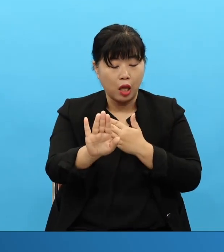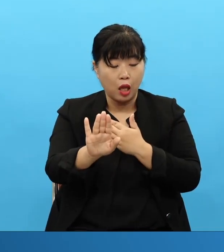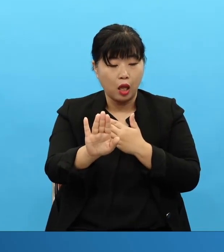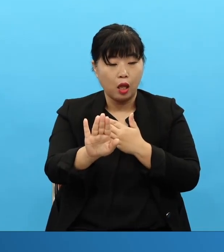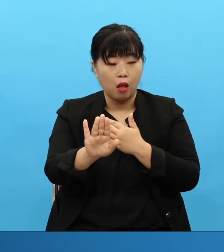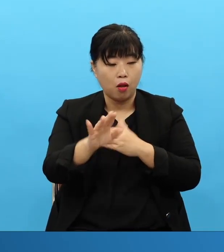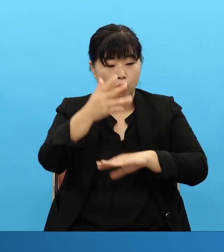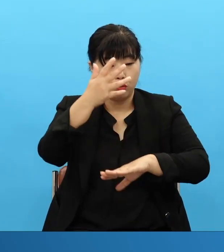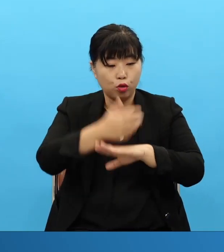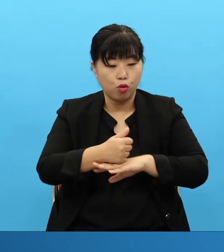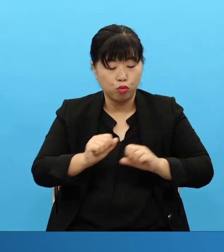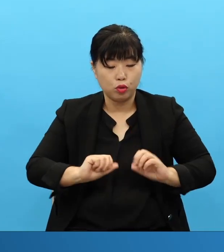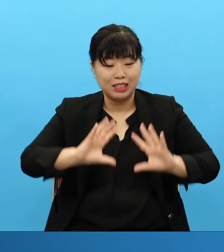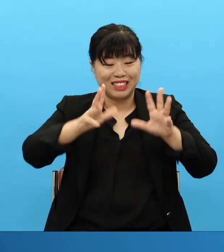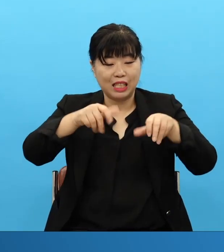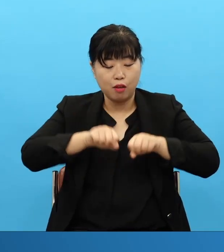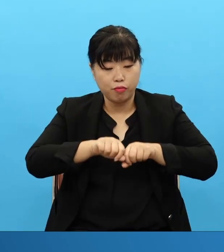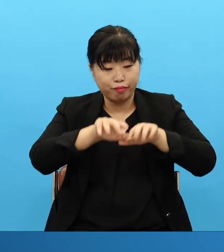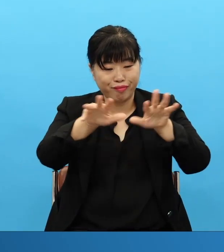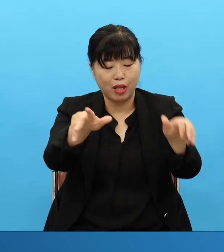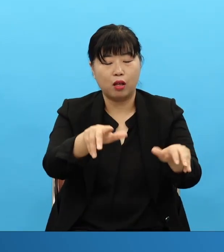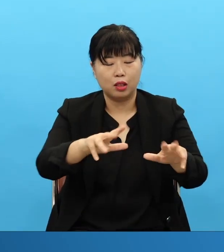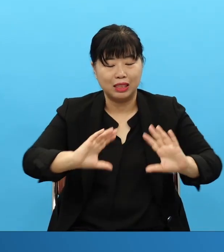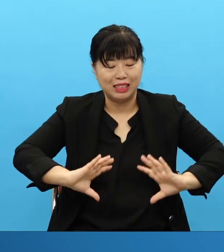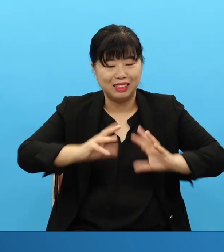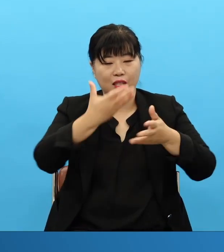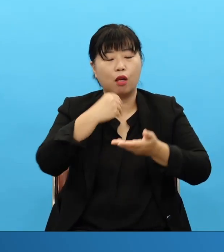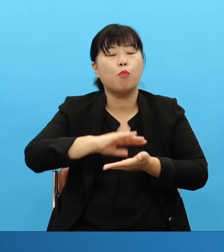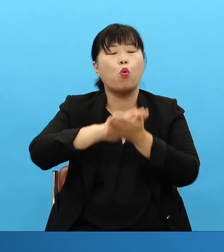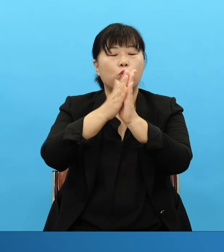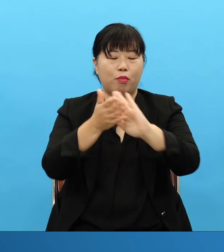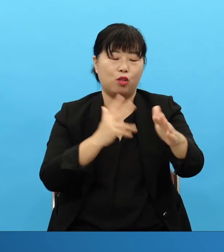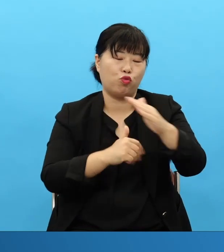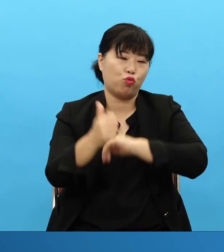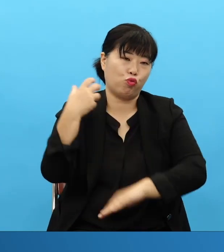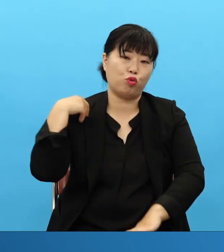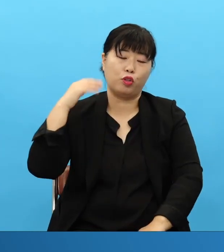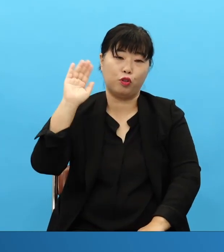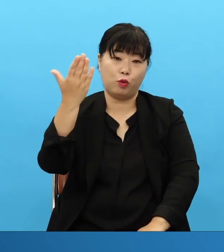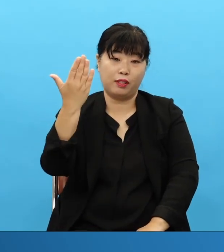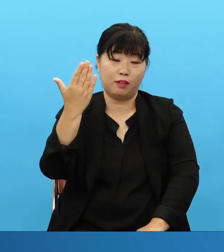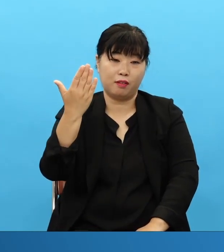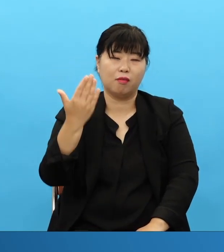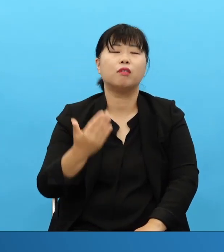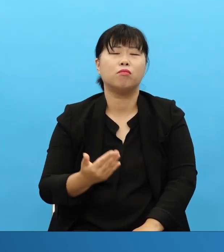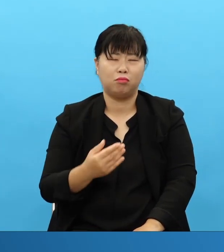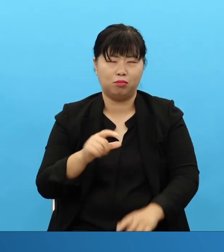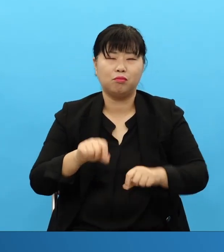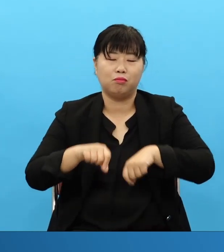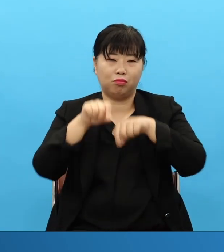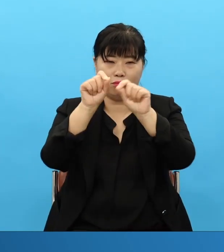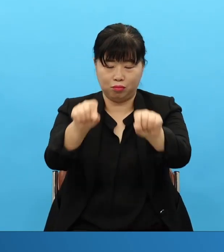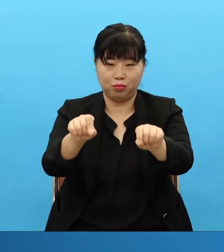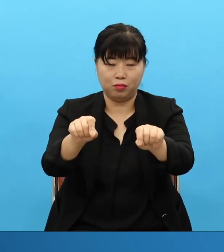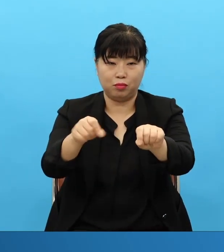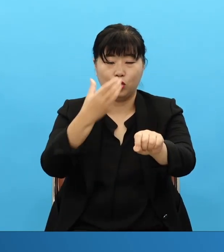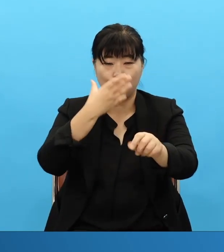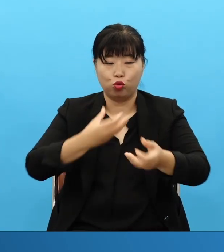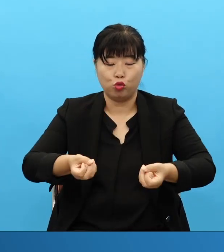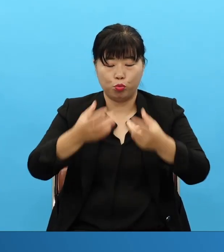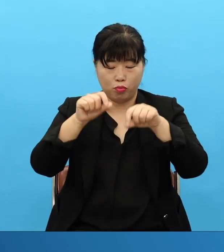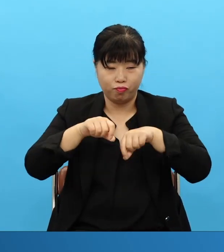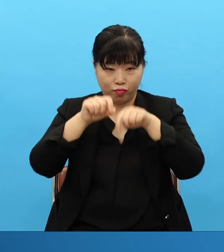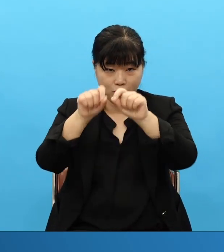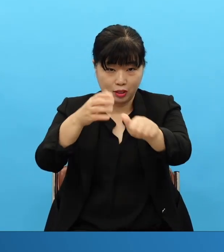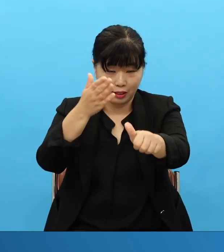축복, 빛의 경제 The blessings that you will receive, the economy of light. 꼭 하셔야 돼요. You must do this. 이거는요